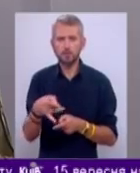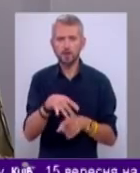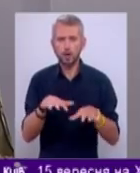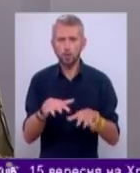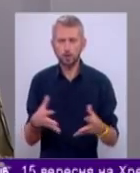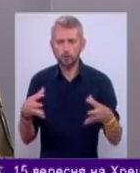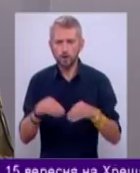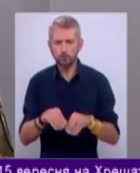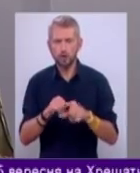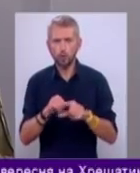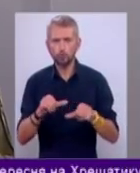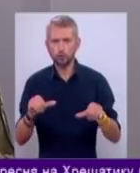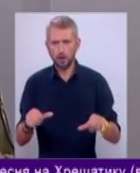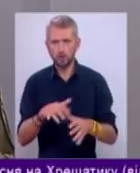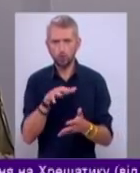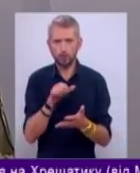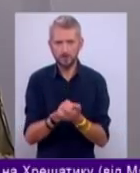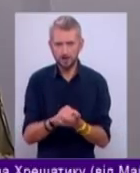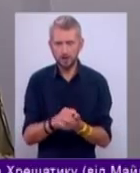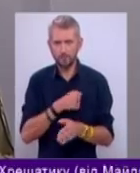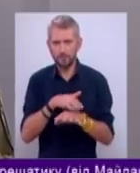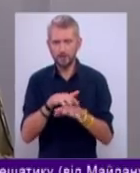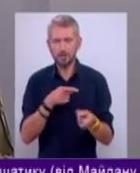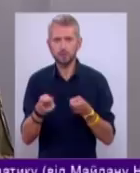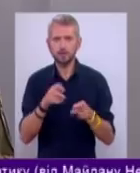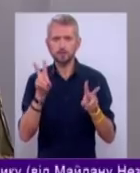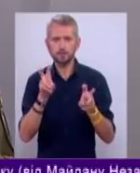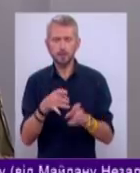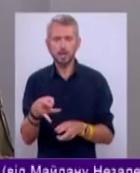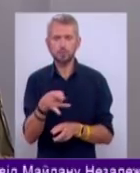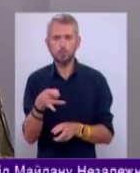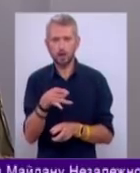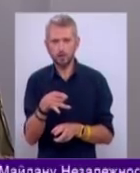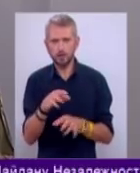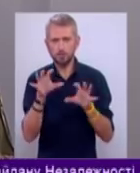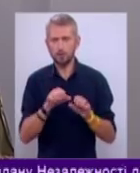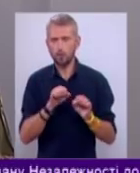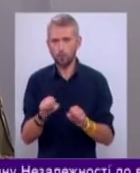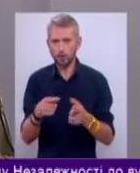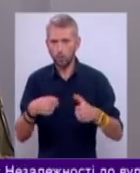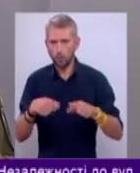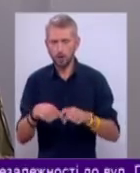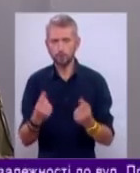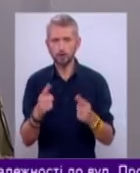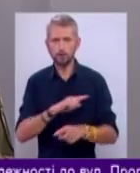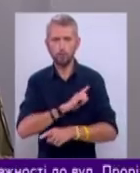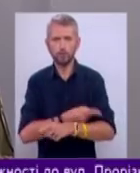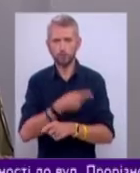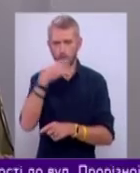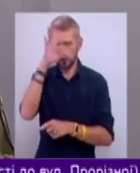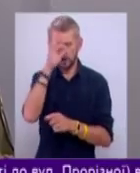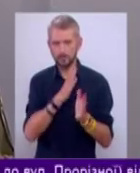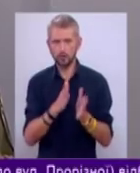та розгортання окупаційних військ керівництвом так званих республіканських правоохоронних органів суттєво посилено поліцейський